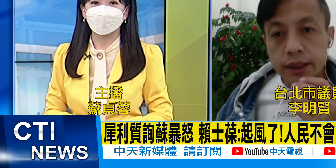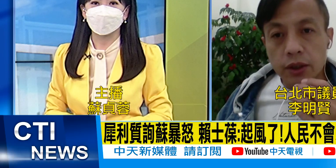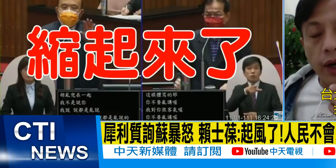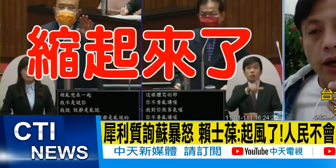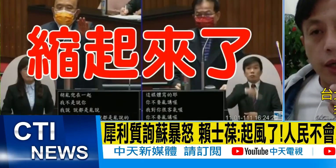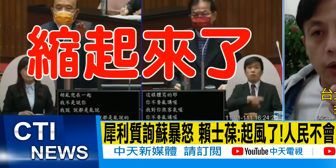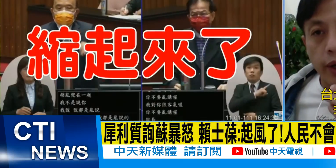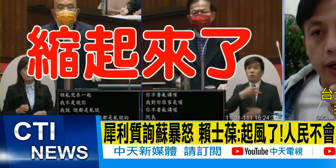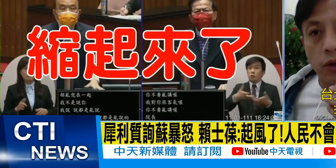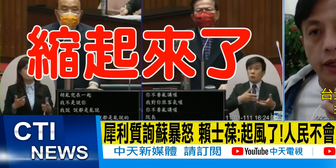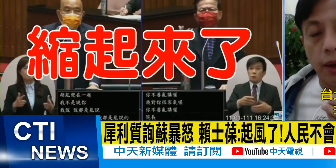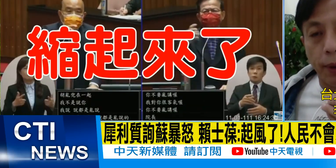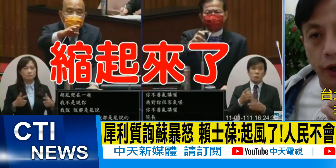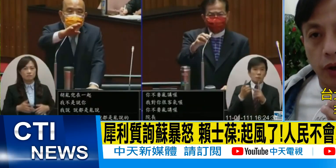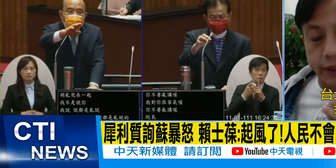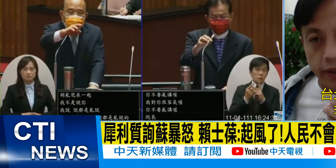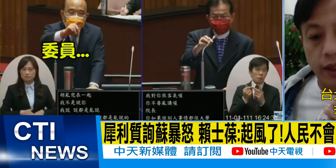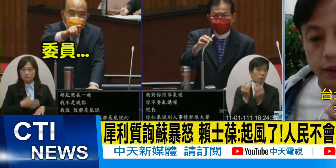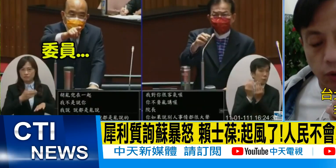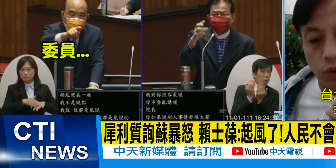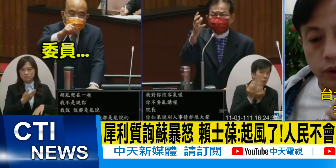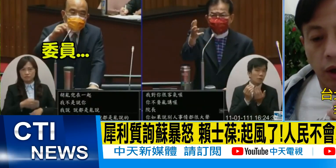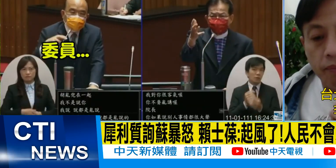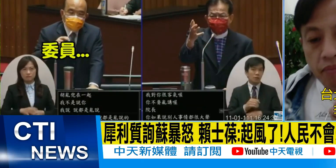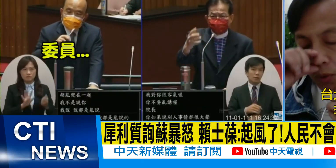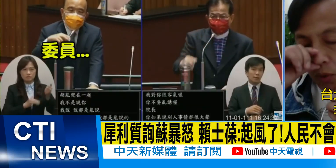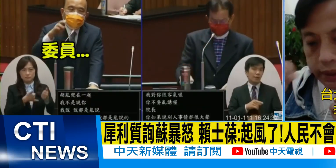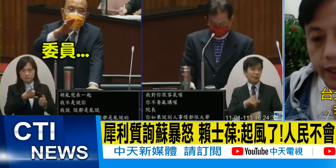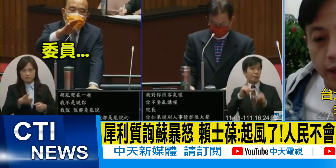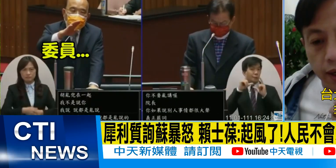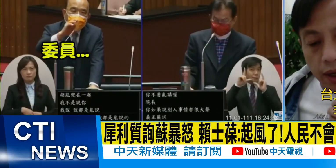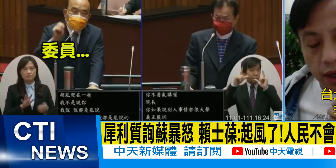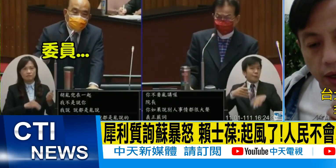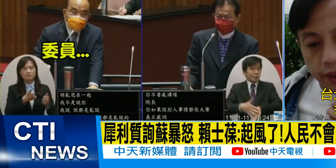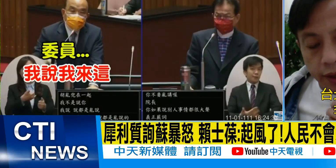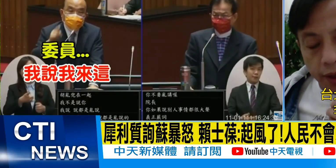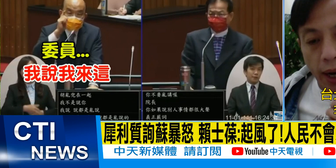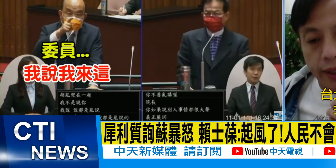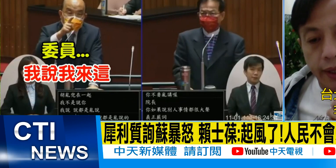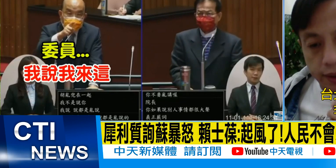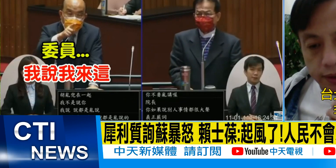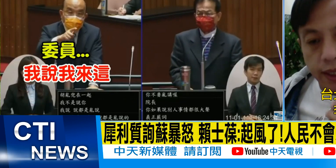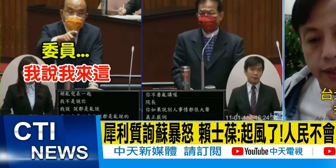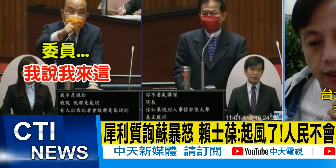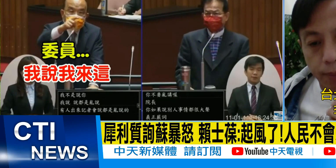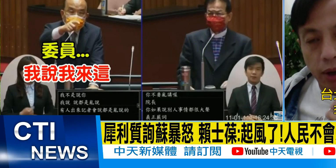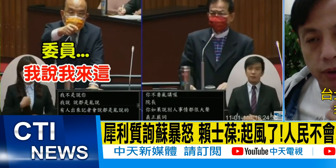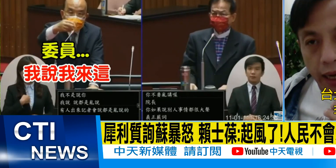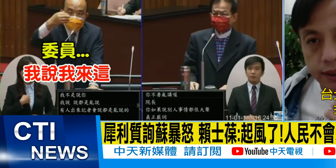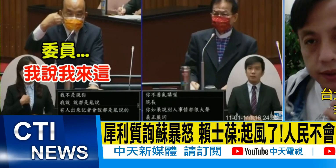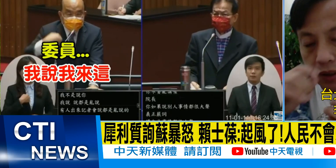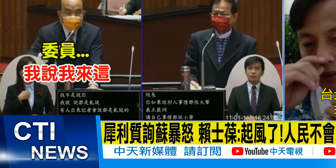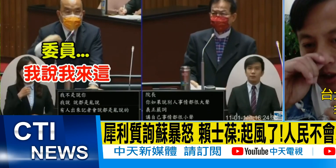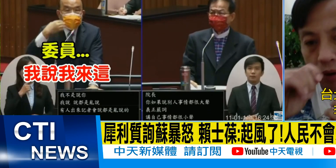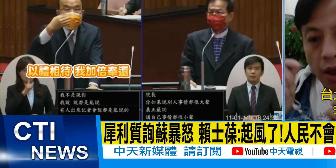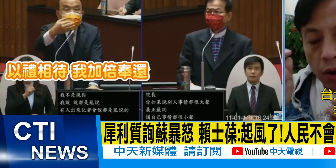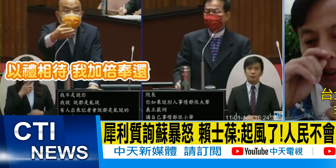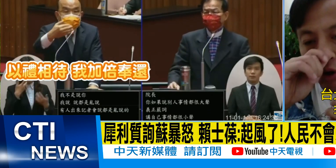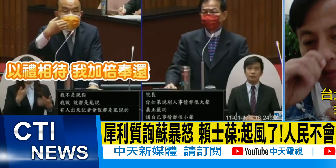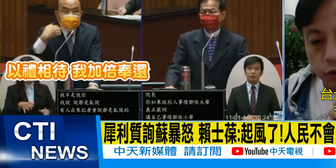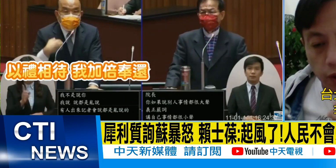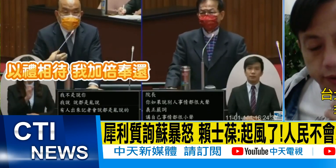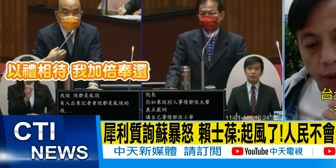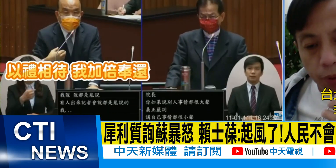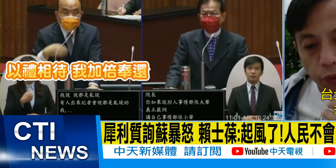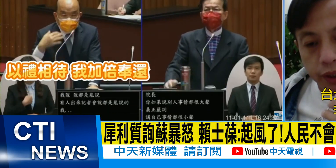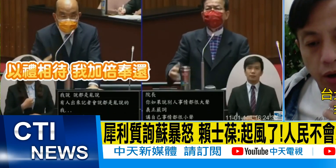我跟曾荣还有各位中天的朋友讲一个小故事哦。我在2008年还是在联合报当记者的时候，我在国